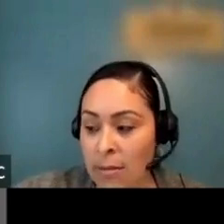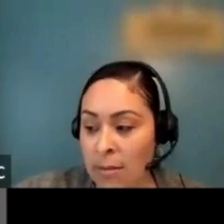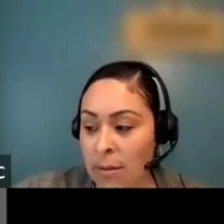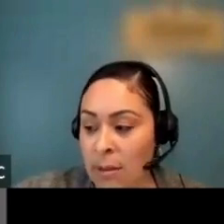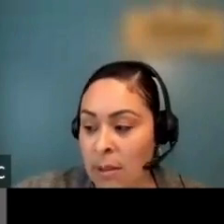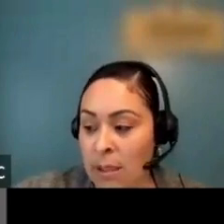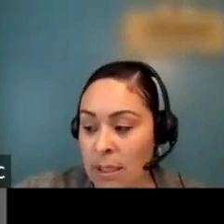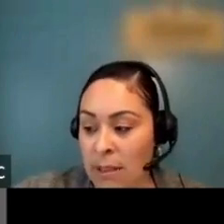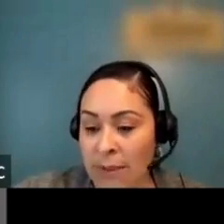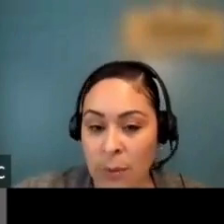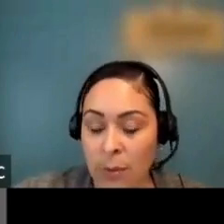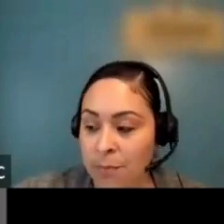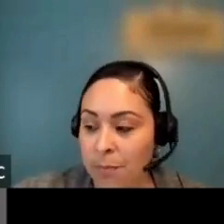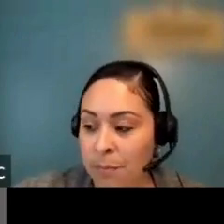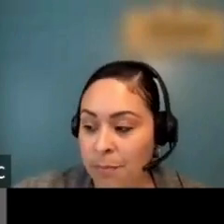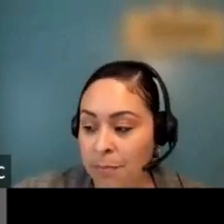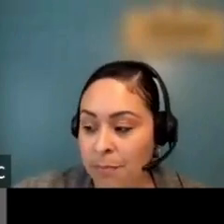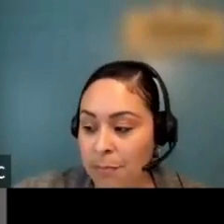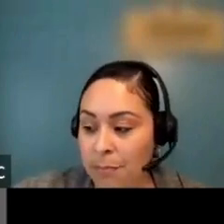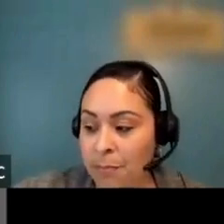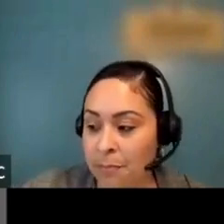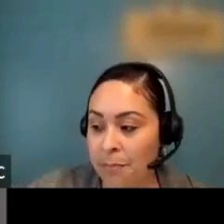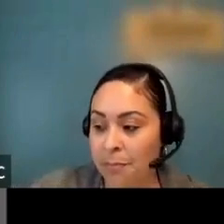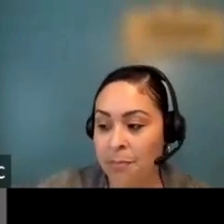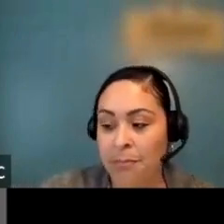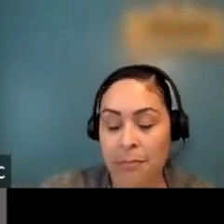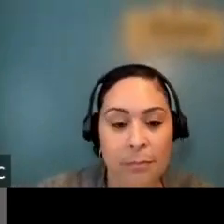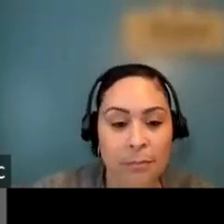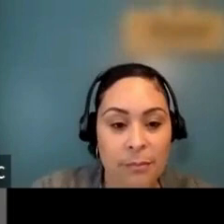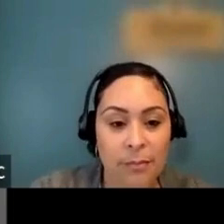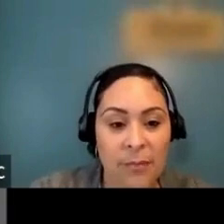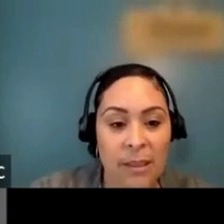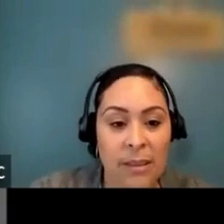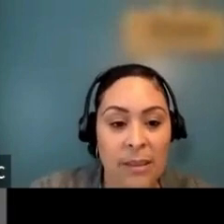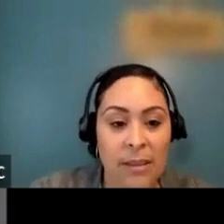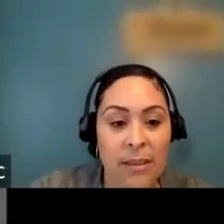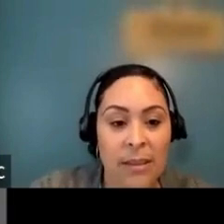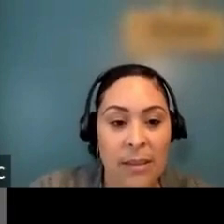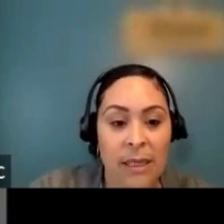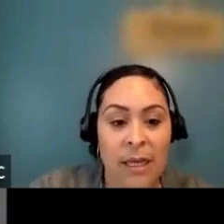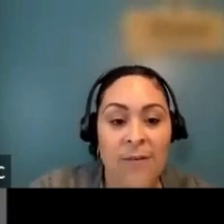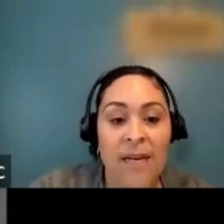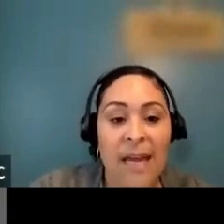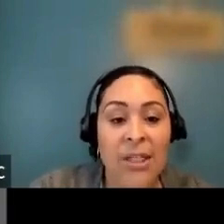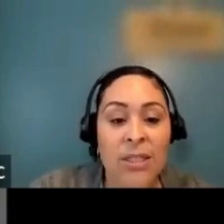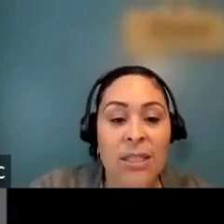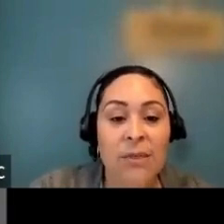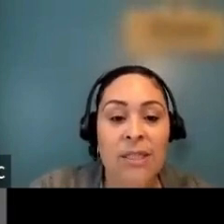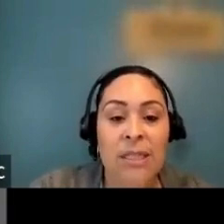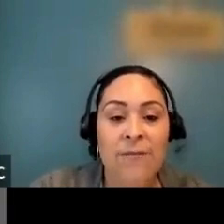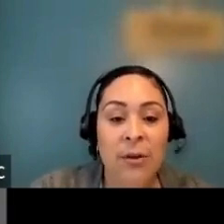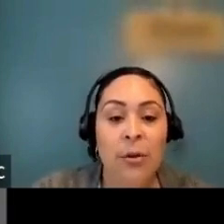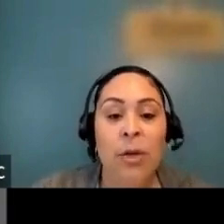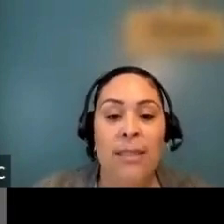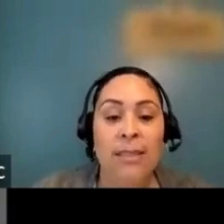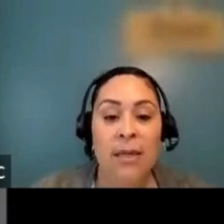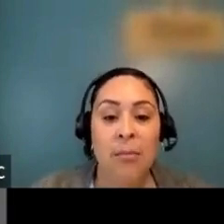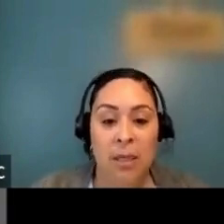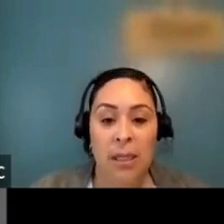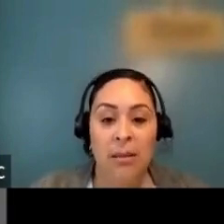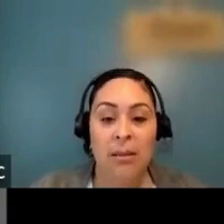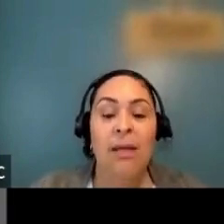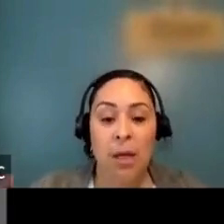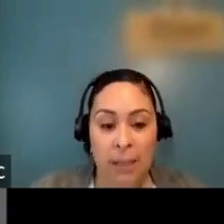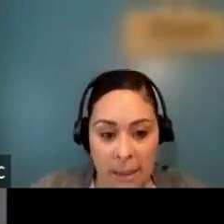这些机构都需要提供这语言项目，然后提供这个语言服务都是要免费